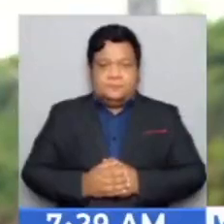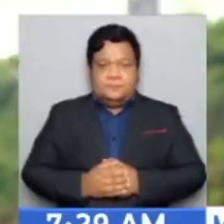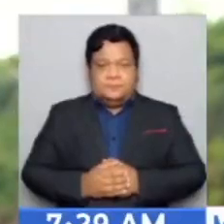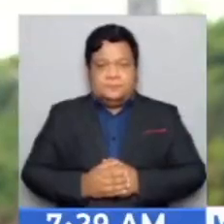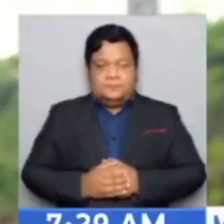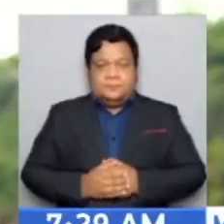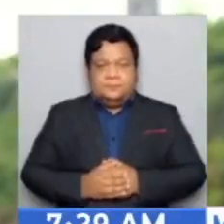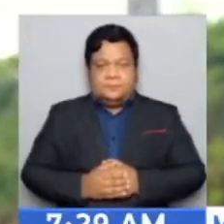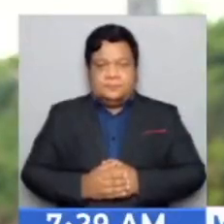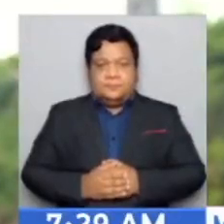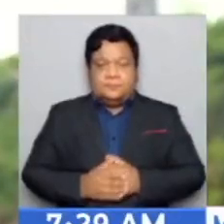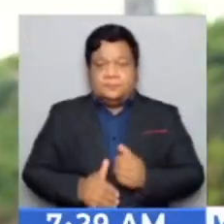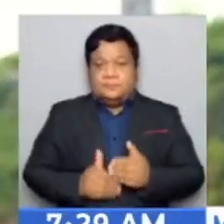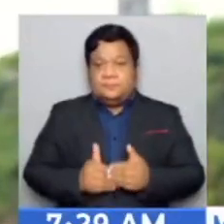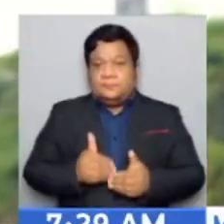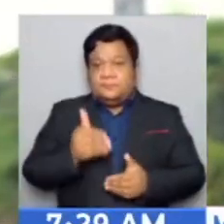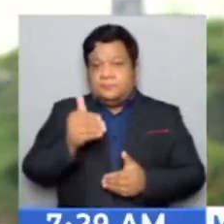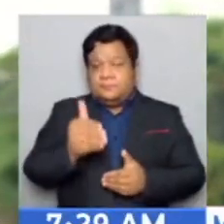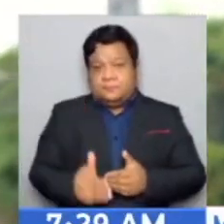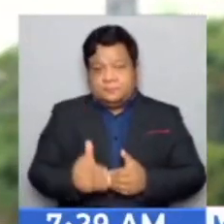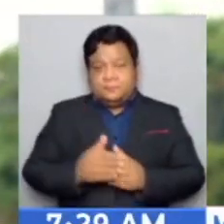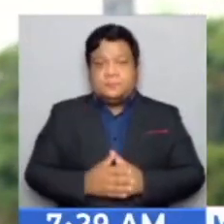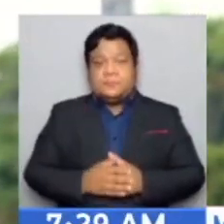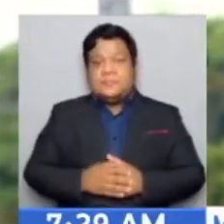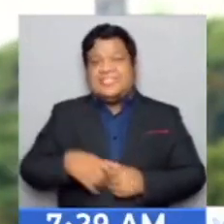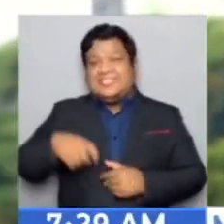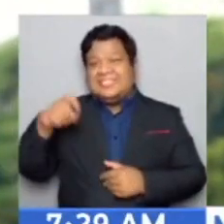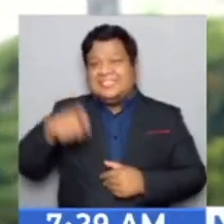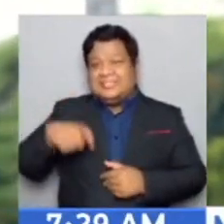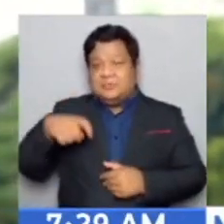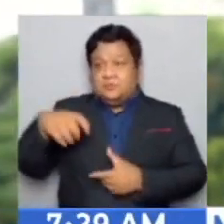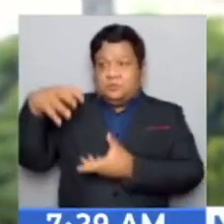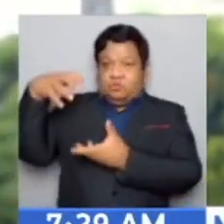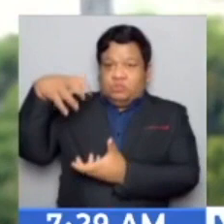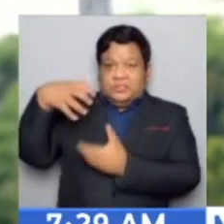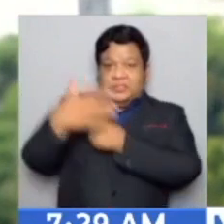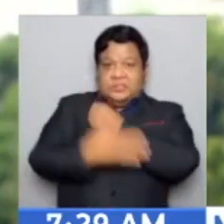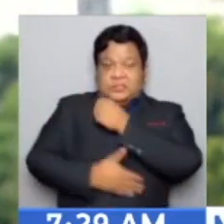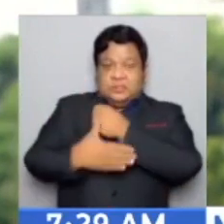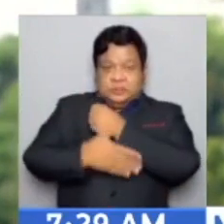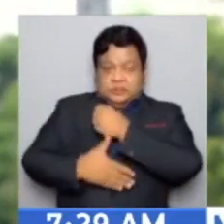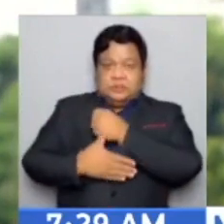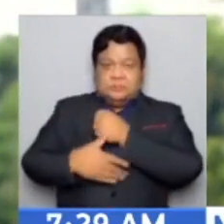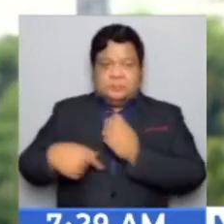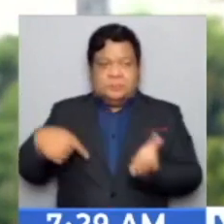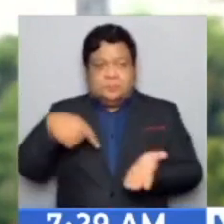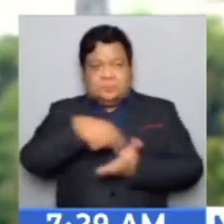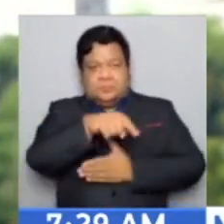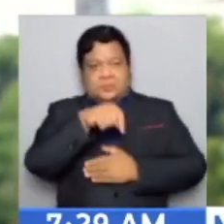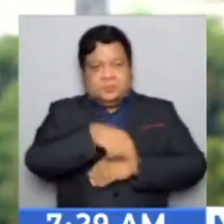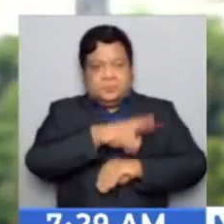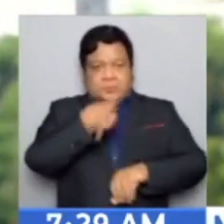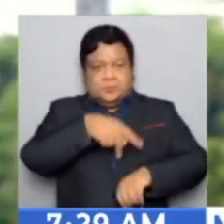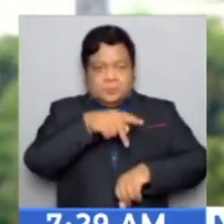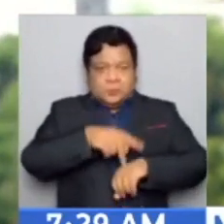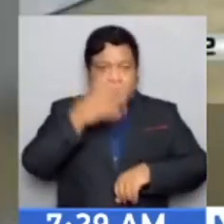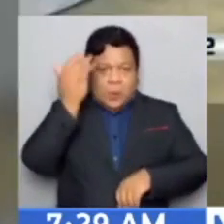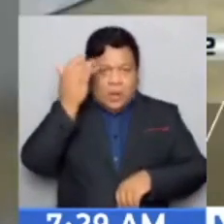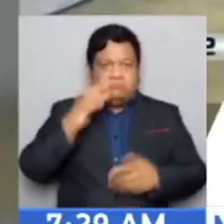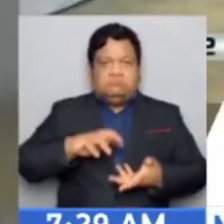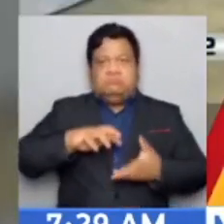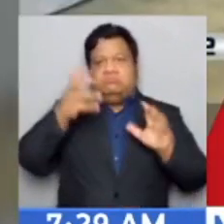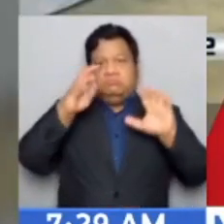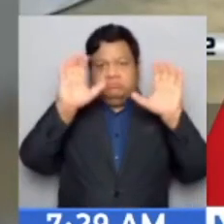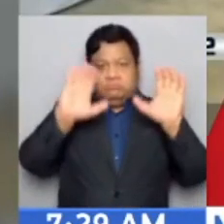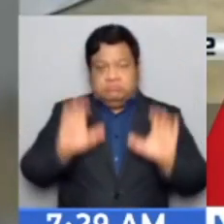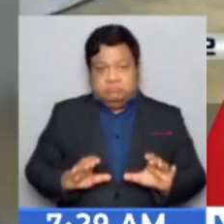dapat daw bayaran ng mayayamang bansa Pilipinas dahil sa pinsalang dulot ng climate change. Aking Pangulong Rodrigo Duterte, sinabi po